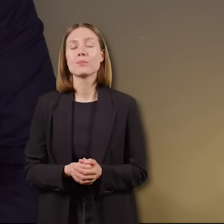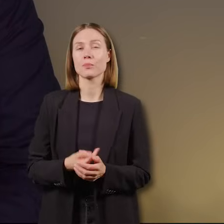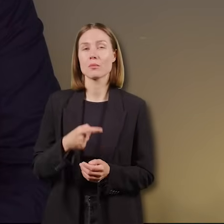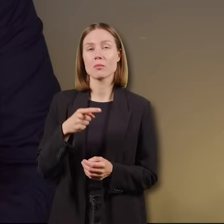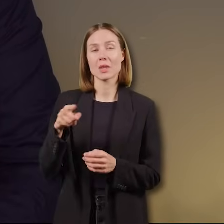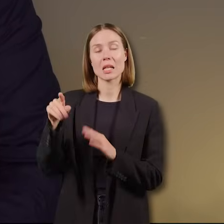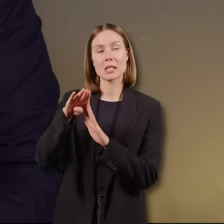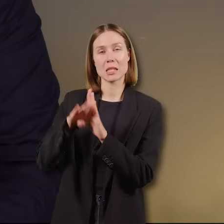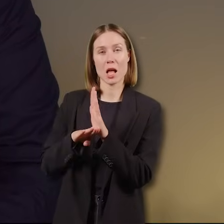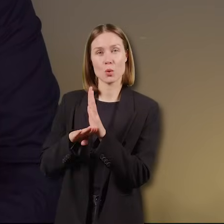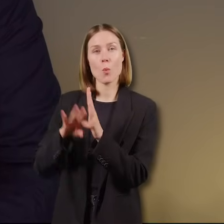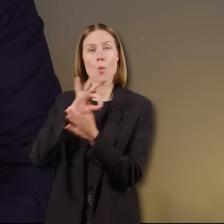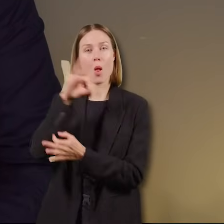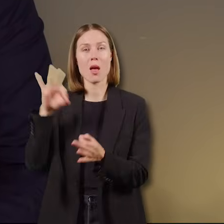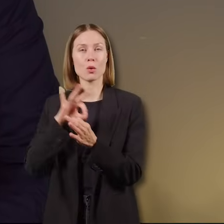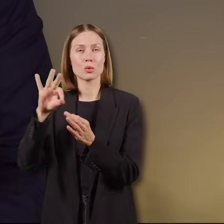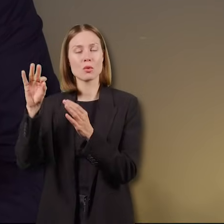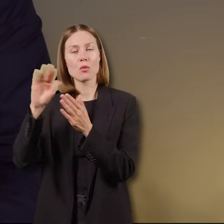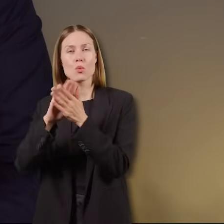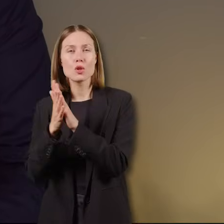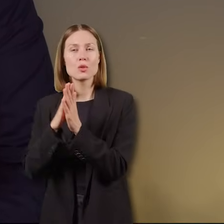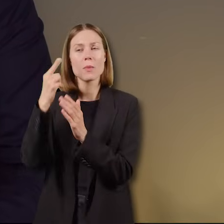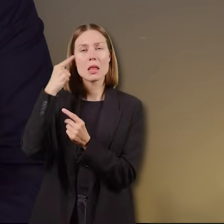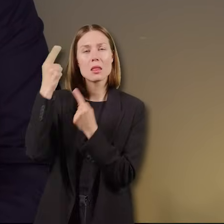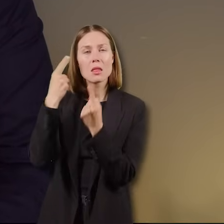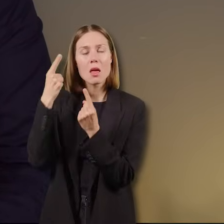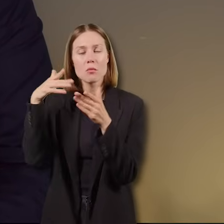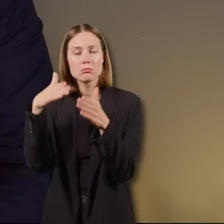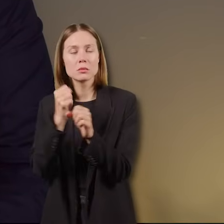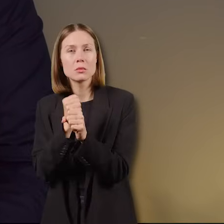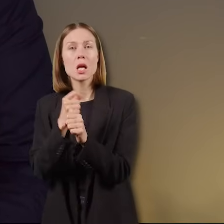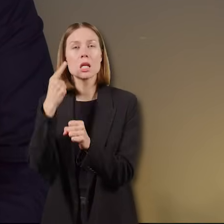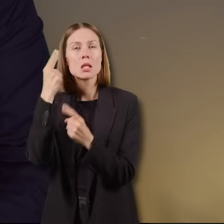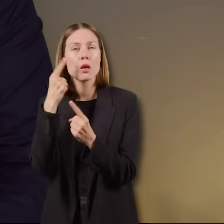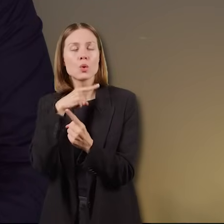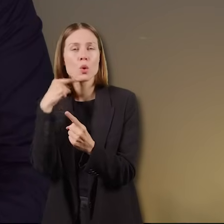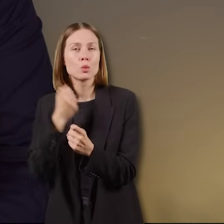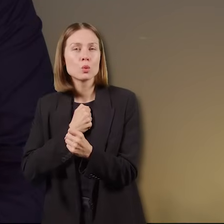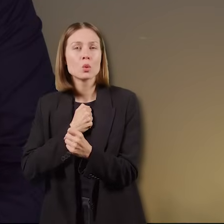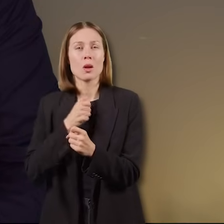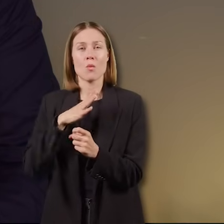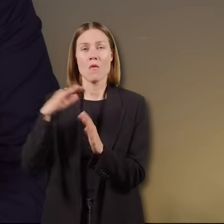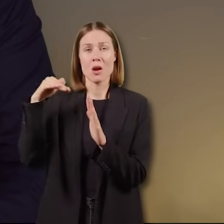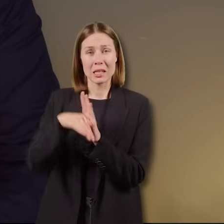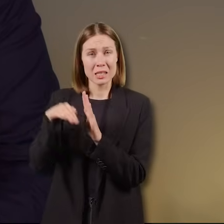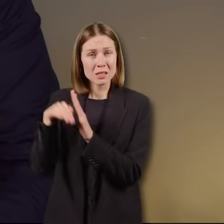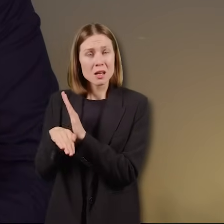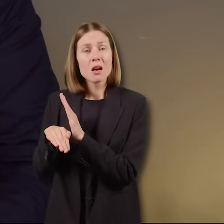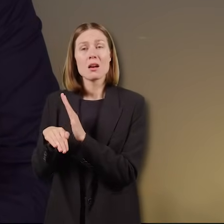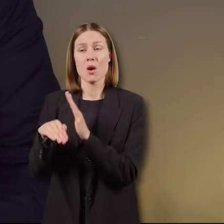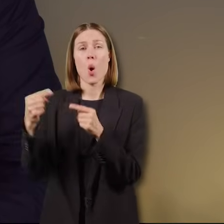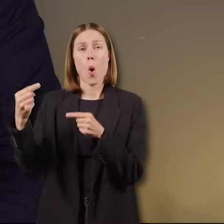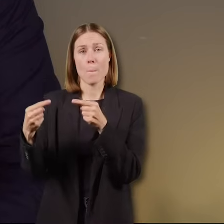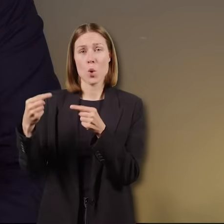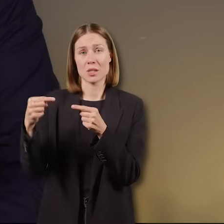prie įstatymų projektų ruošimų, prie idėjų, turėjom labai daug idėjų ir tais visais kriziniais momentais, dirbant